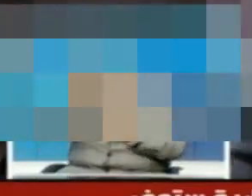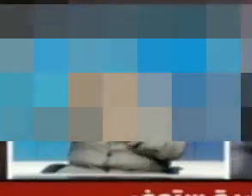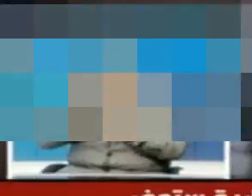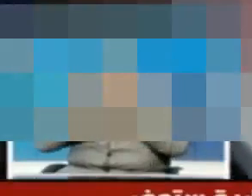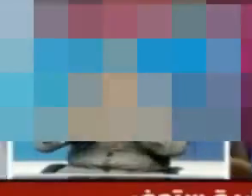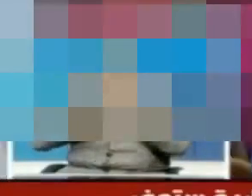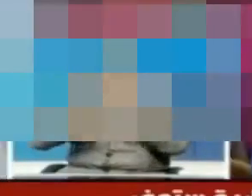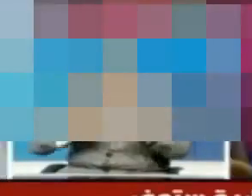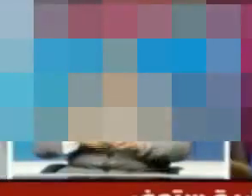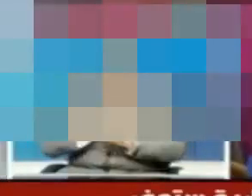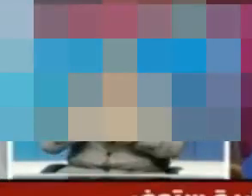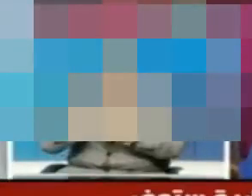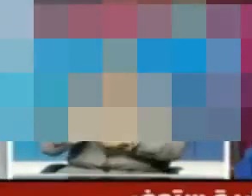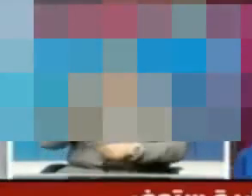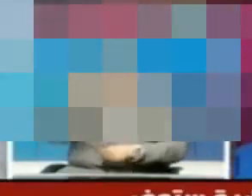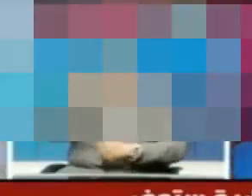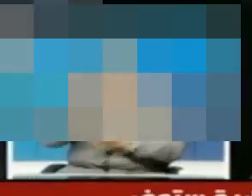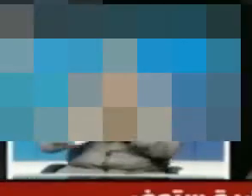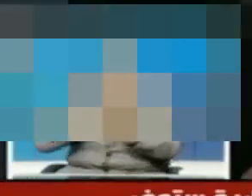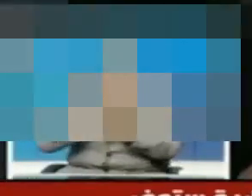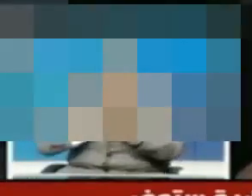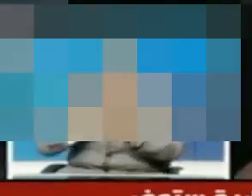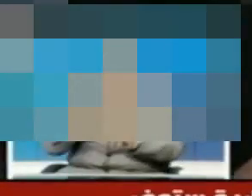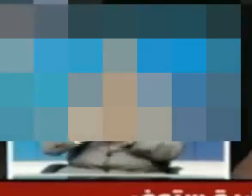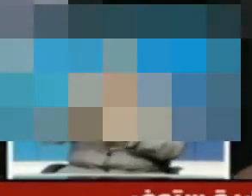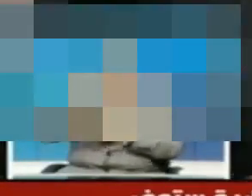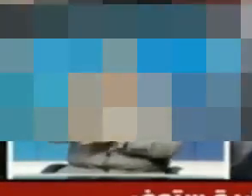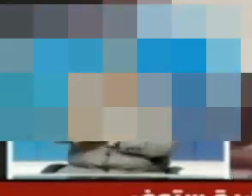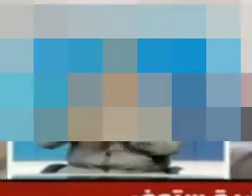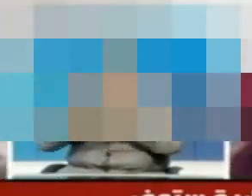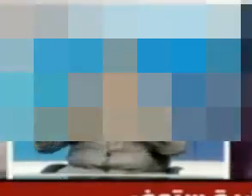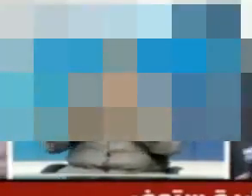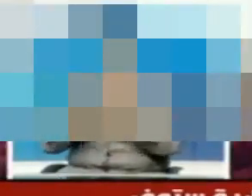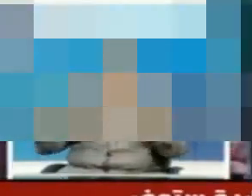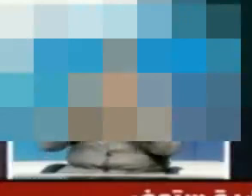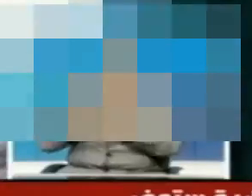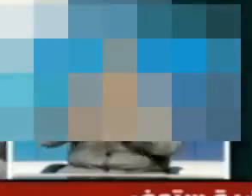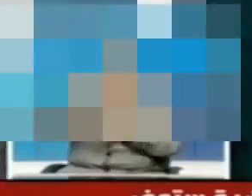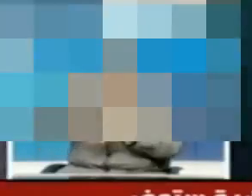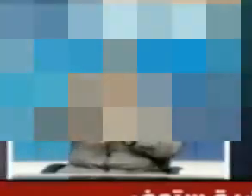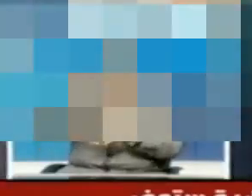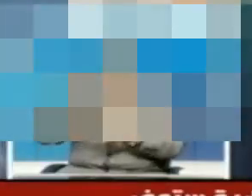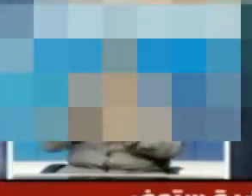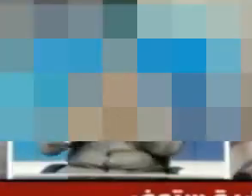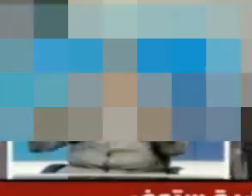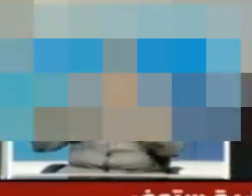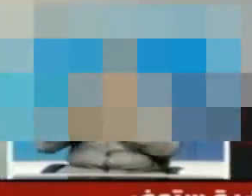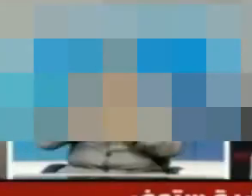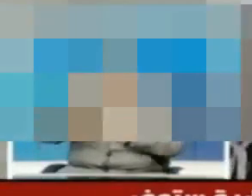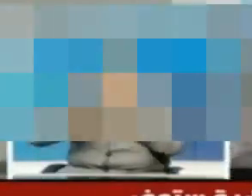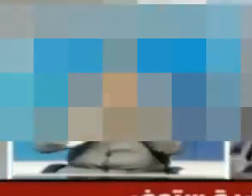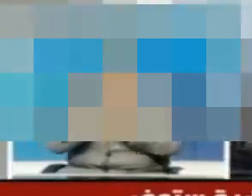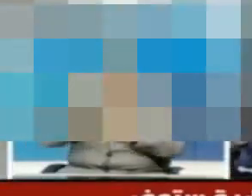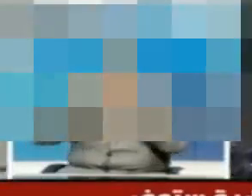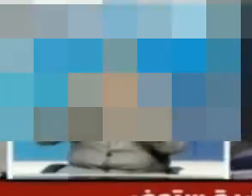ومجاعة ومياه تتناقص وبنية تحتية مدمرة ومستشفيات تحولت إلى ساحات